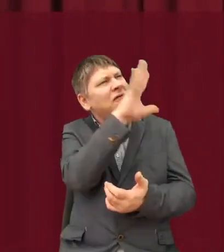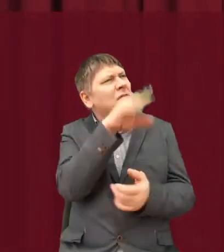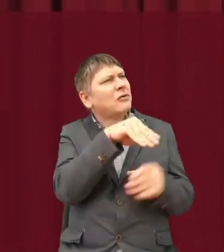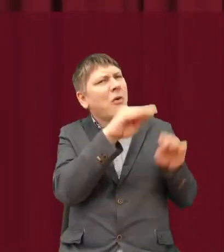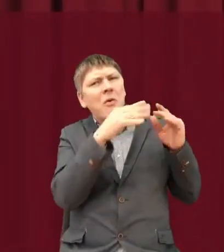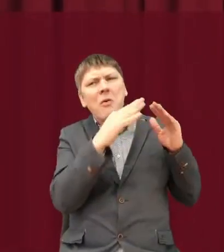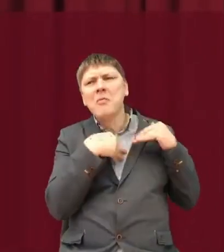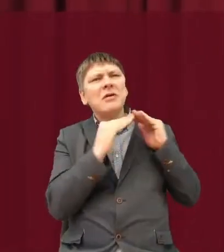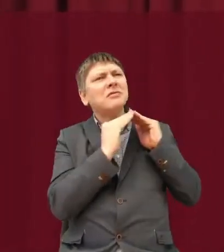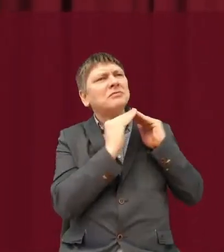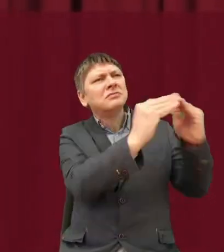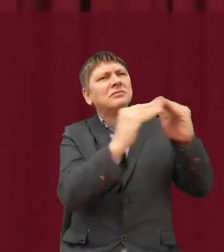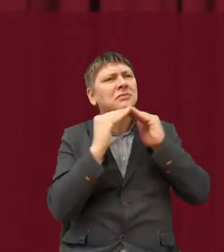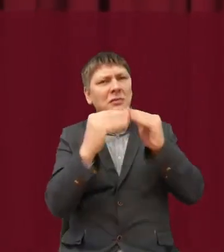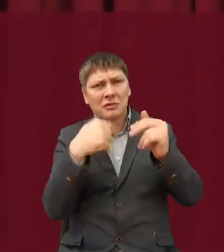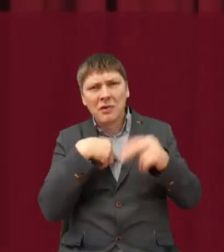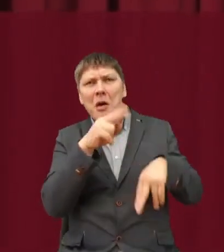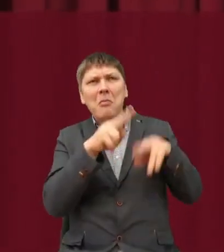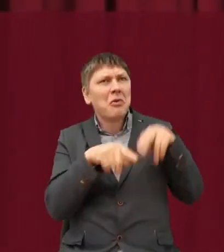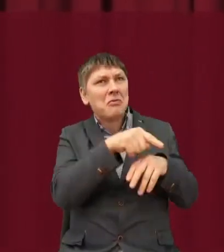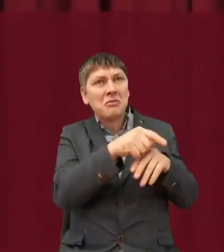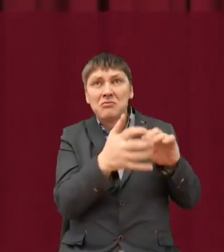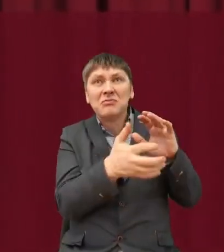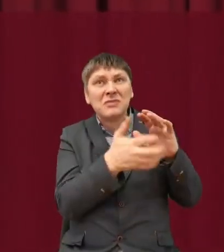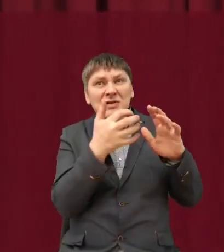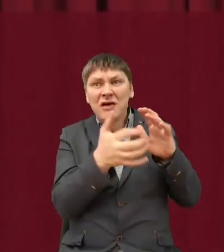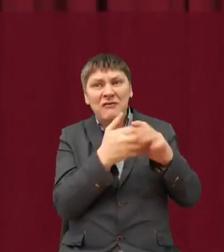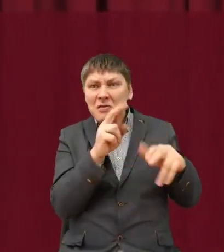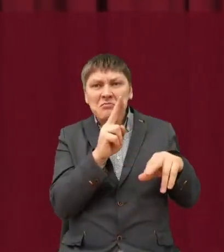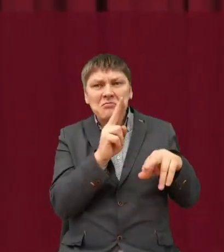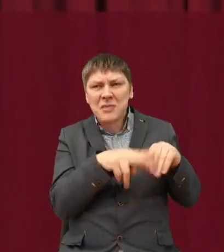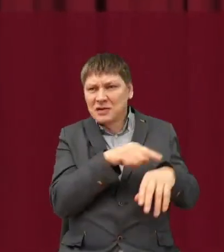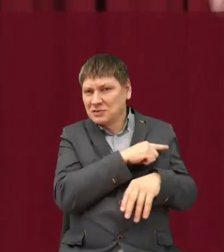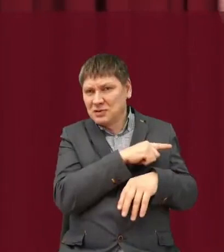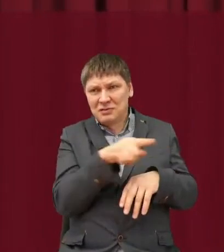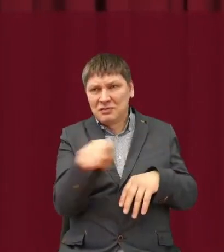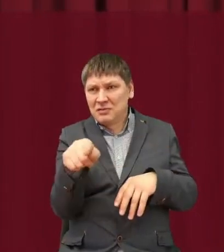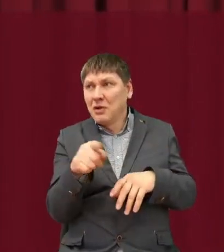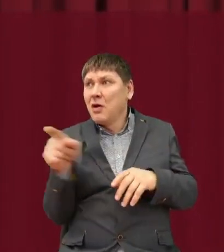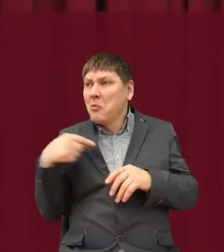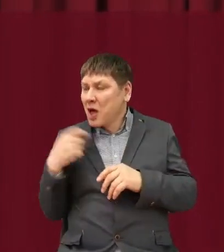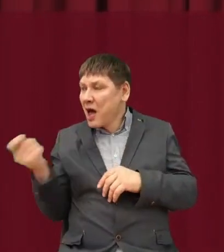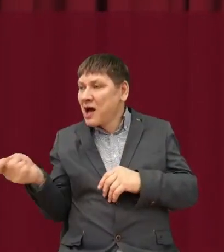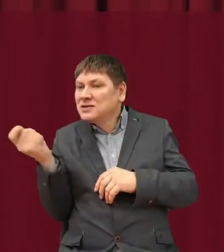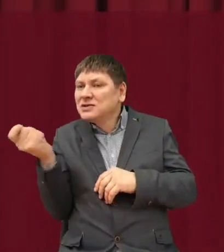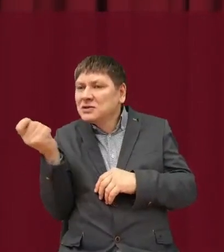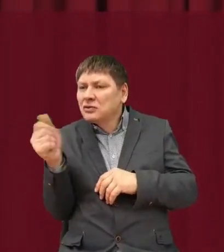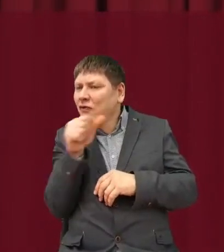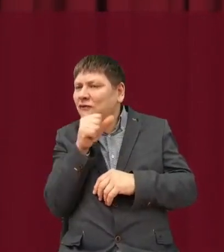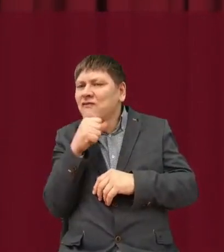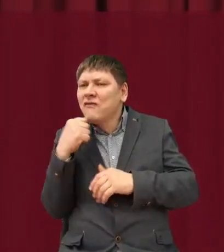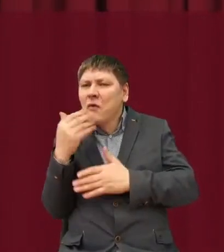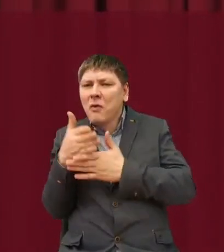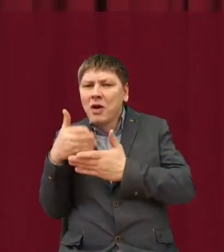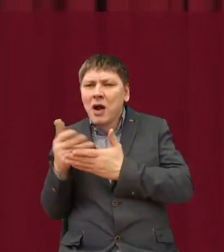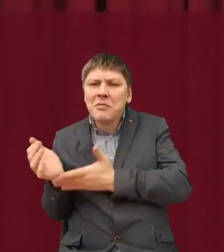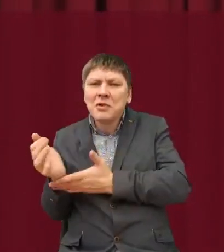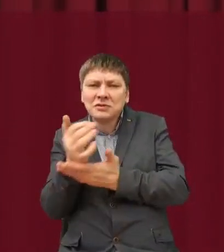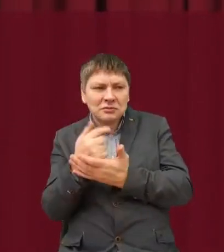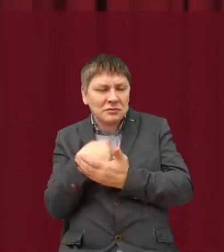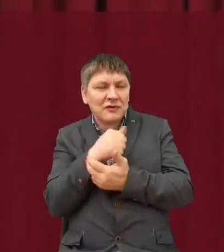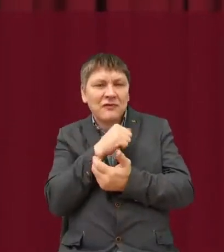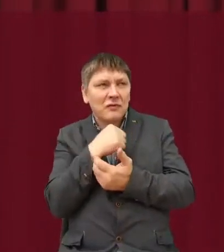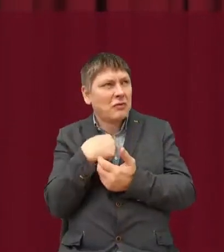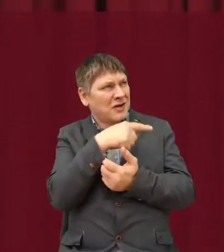есть амбары которые построил их уже недостаточно для всего того зерна которое я собрал поэтому я